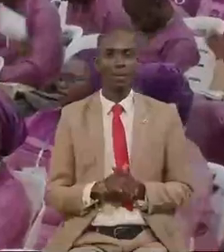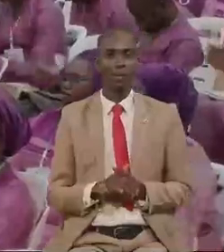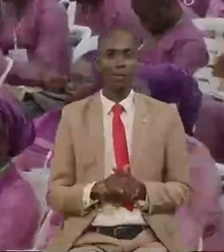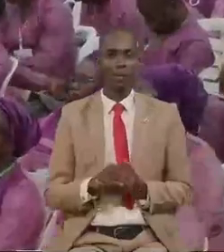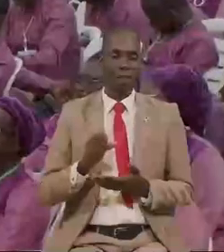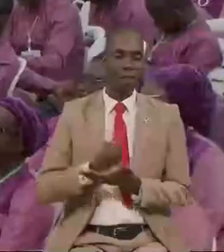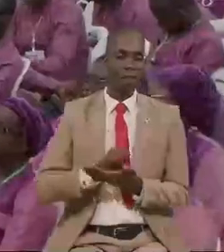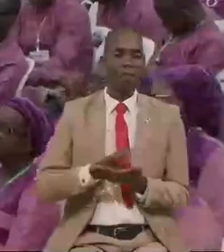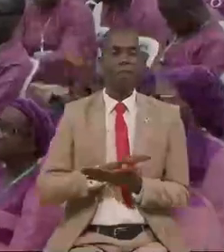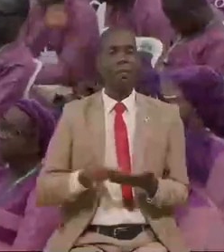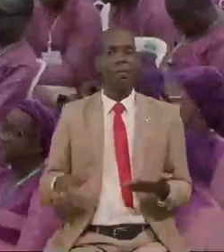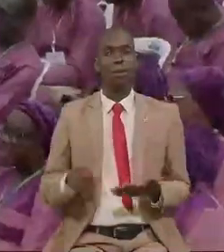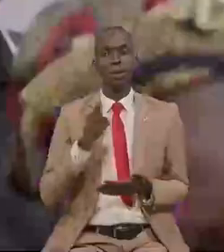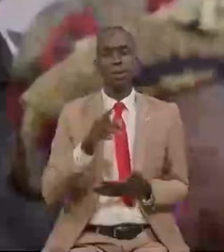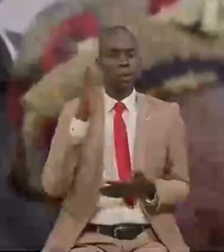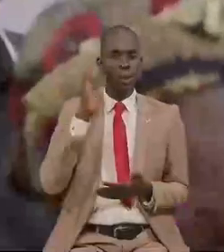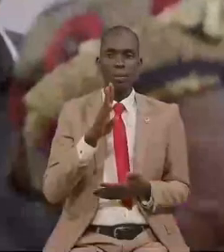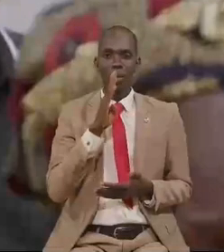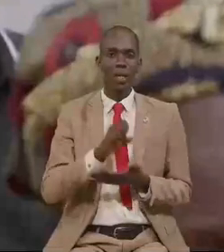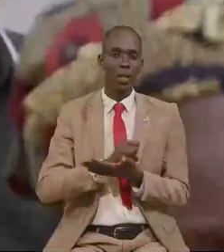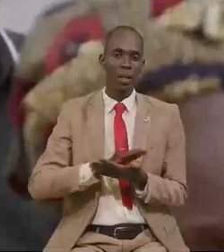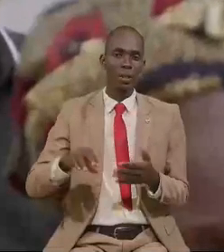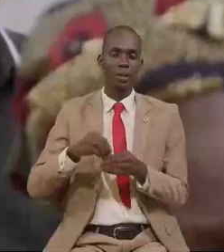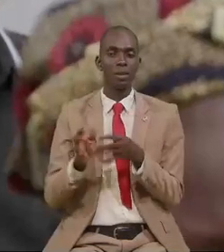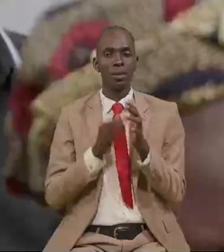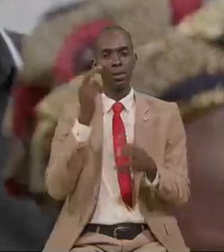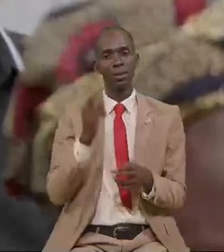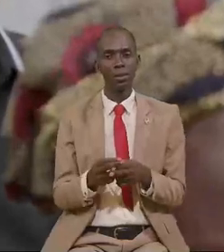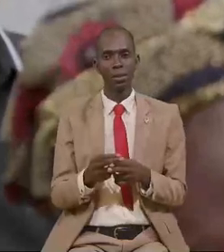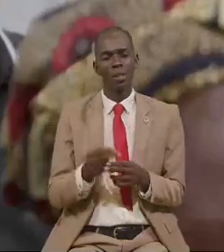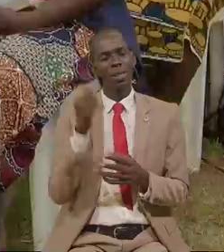Sanctifiez et vous serez sanctifiés. Amen.